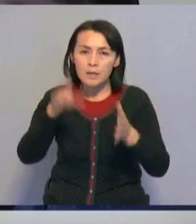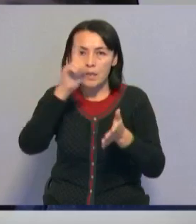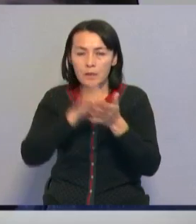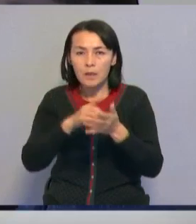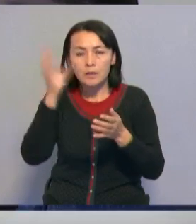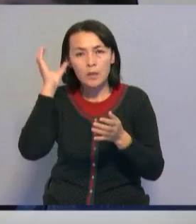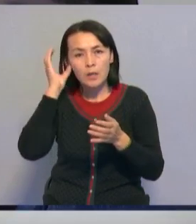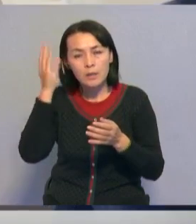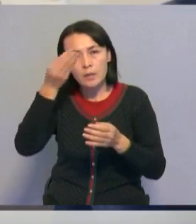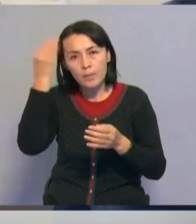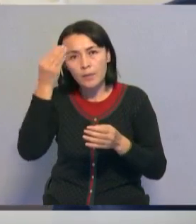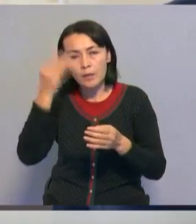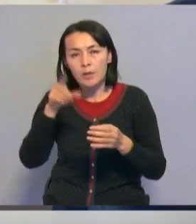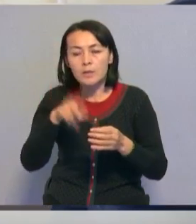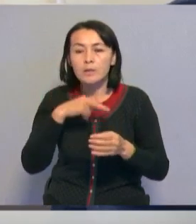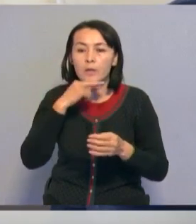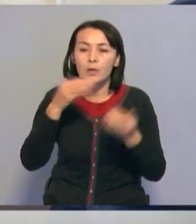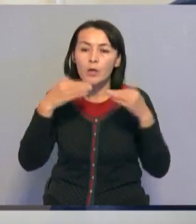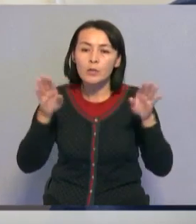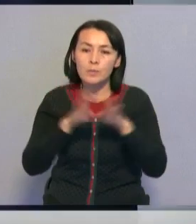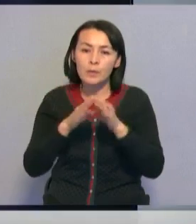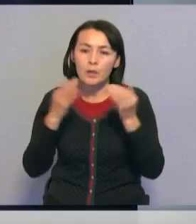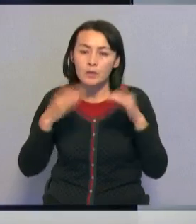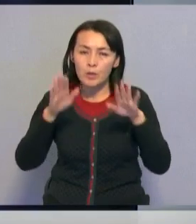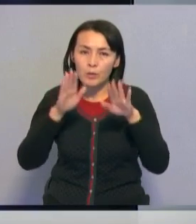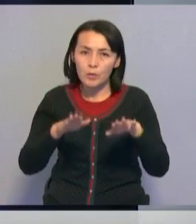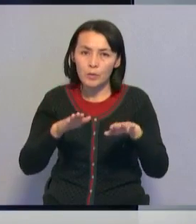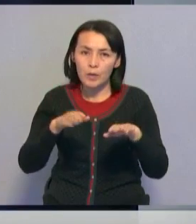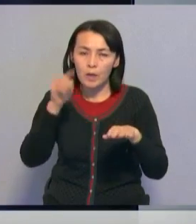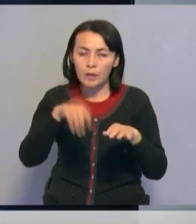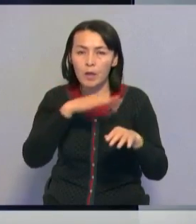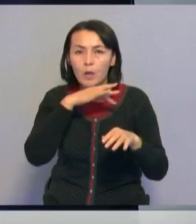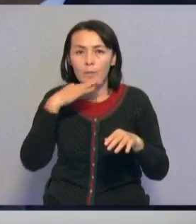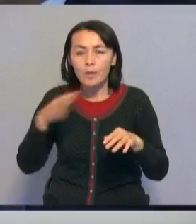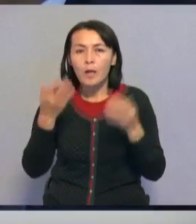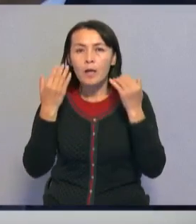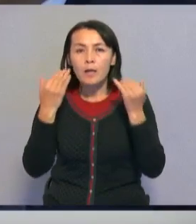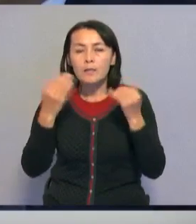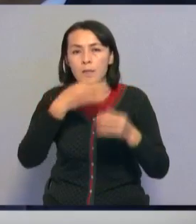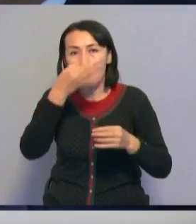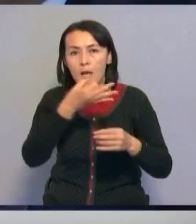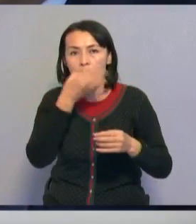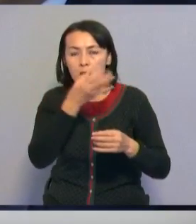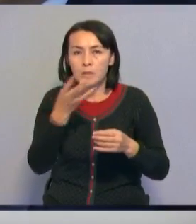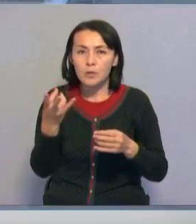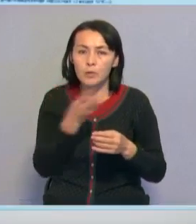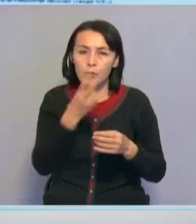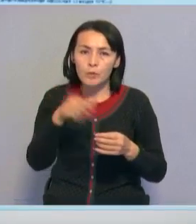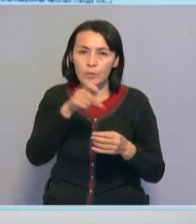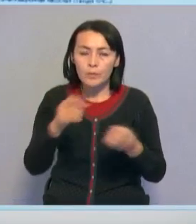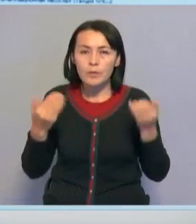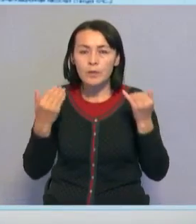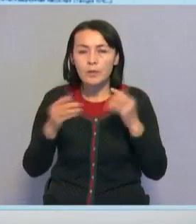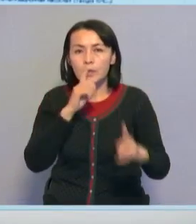прислушаться к мнению народа и принять во внимание их предложение только тогда увеличится количество объектов отвечающих нуждам людей на